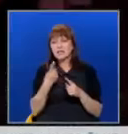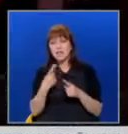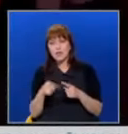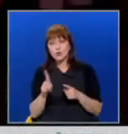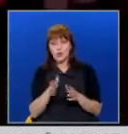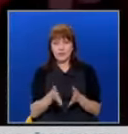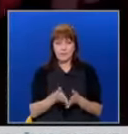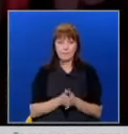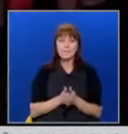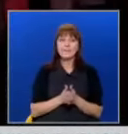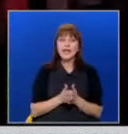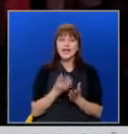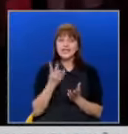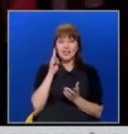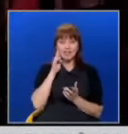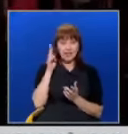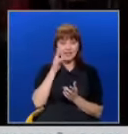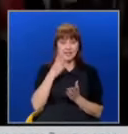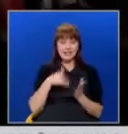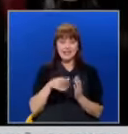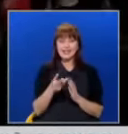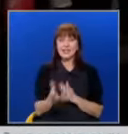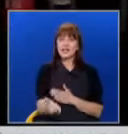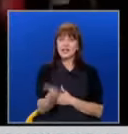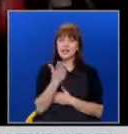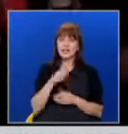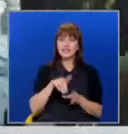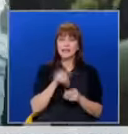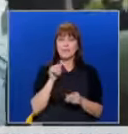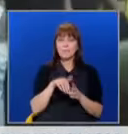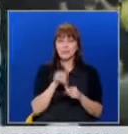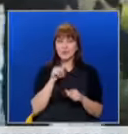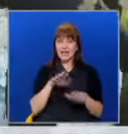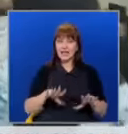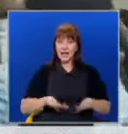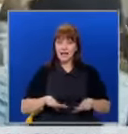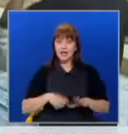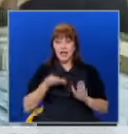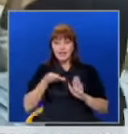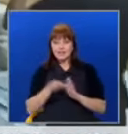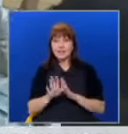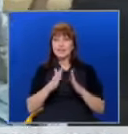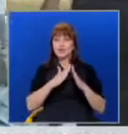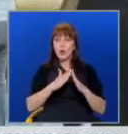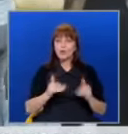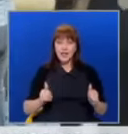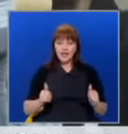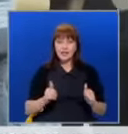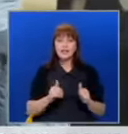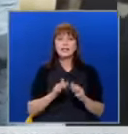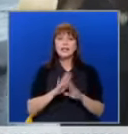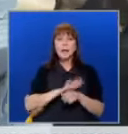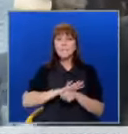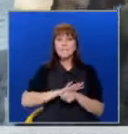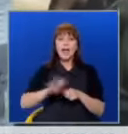Техеран. За 2 дни над 3000 души са напуснали Джанин. Тръгват си от бежанския лагер с бели знамена